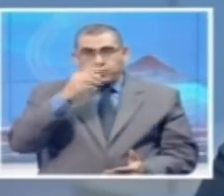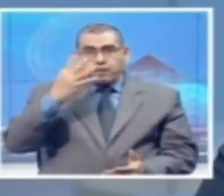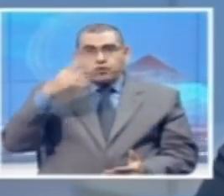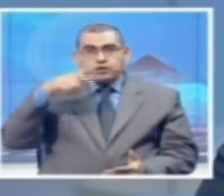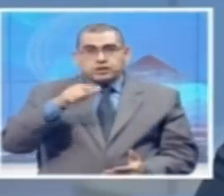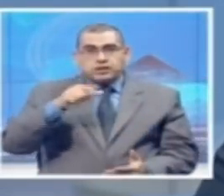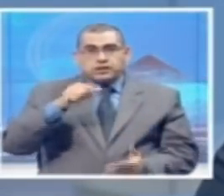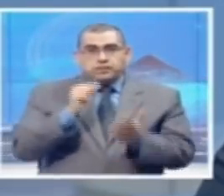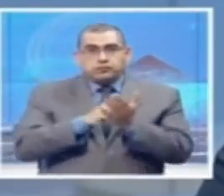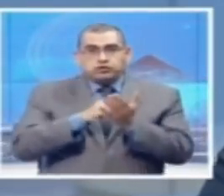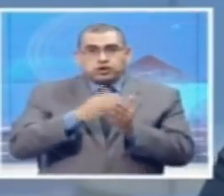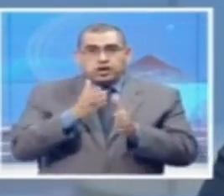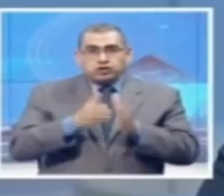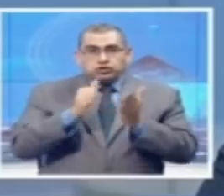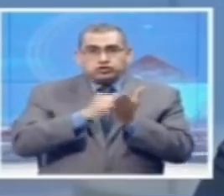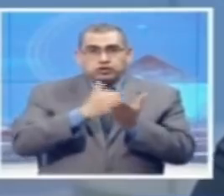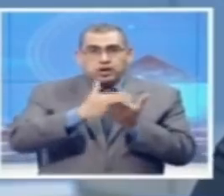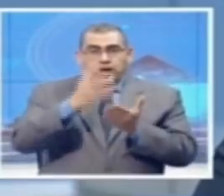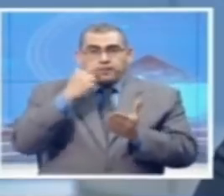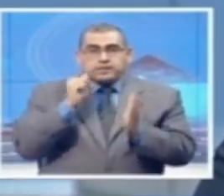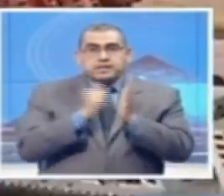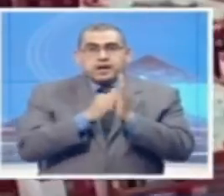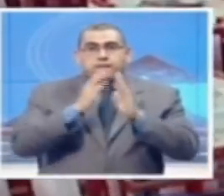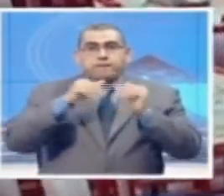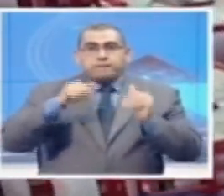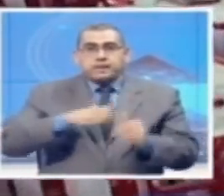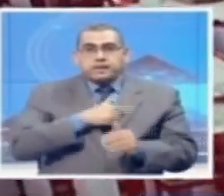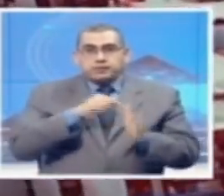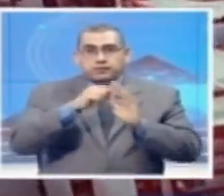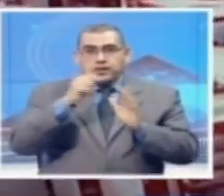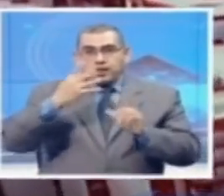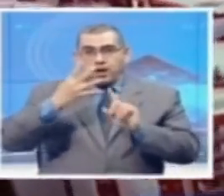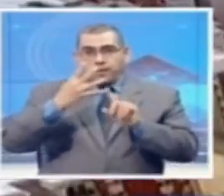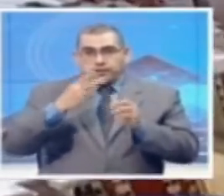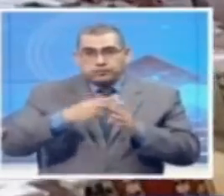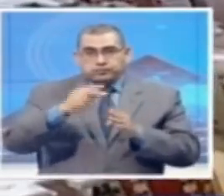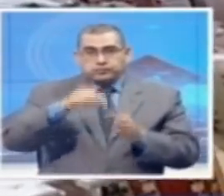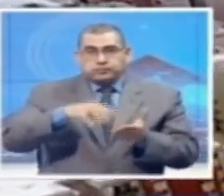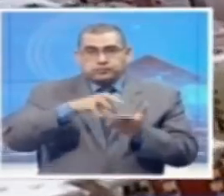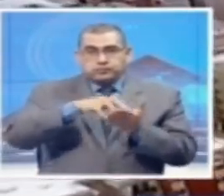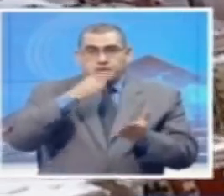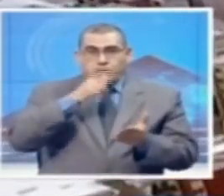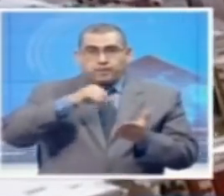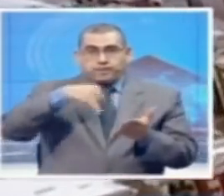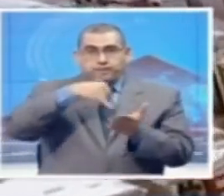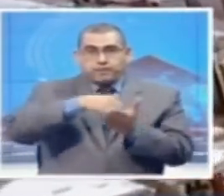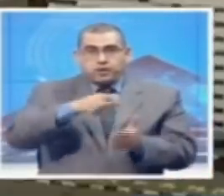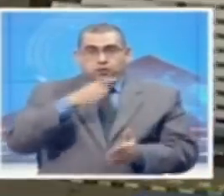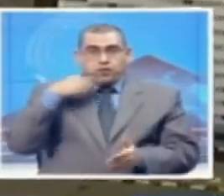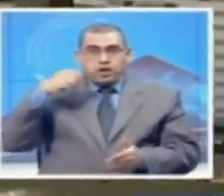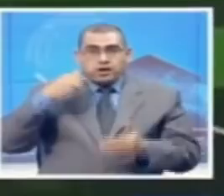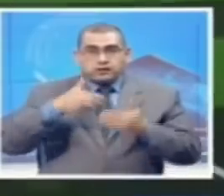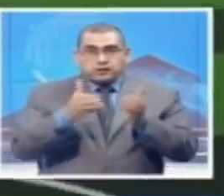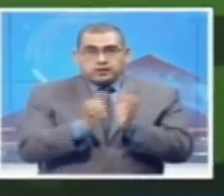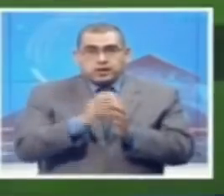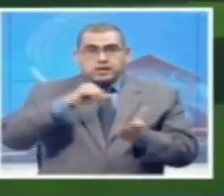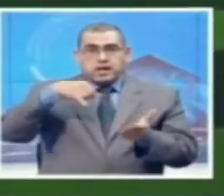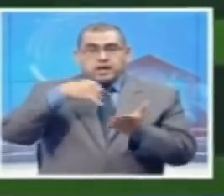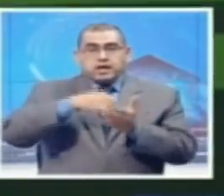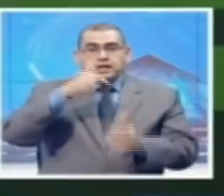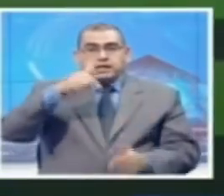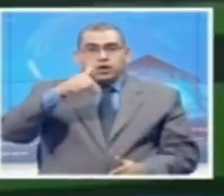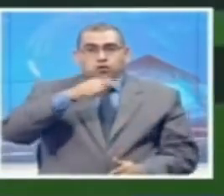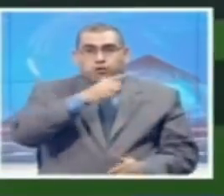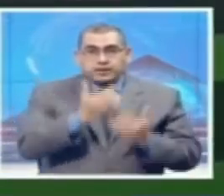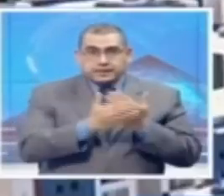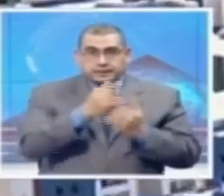1464 وحدة سكنية للحاجزين بمشروع سكن مصر المرحلة الرابعة بالمدينة. كما أوضح رئيس جهاز تنمية مدينة أكتوبر الجديدة